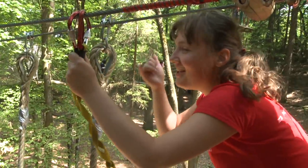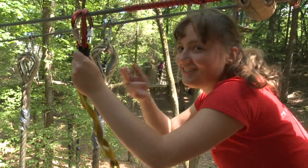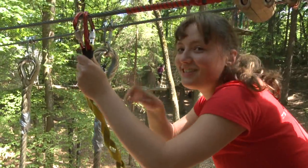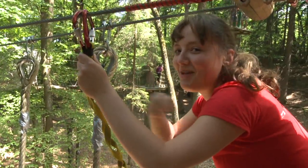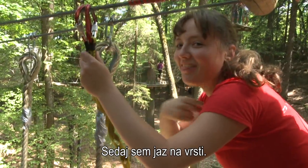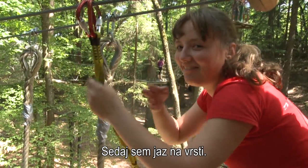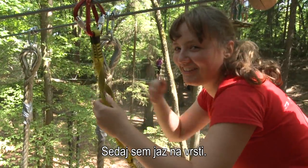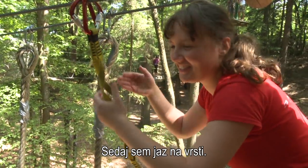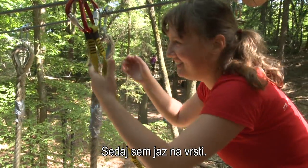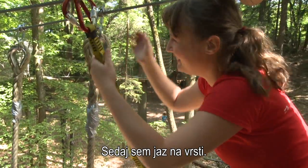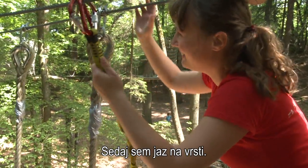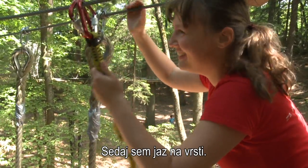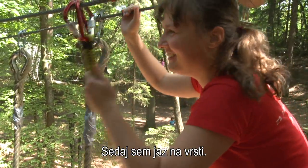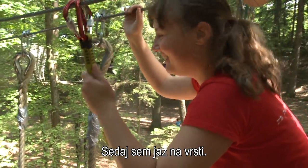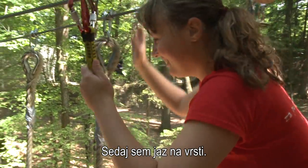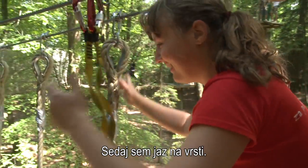Se sem Jana.